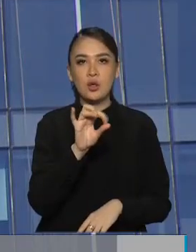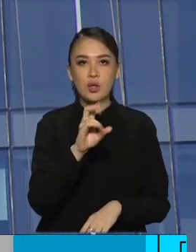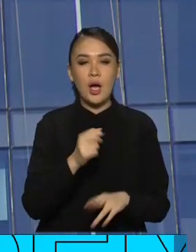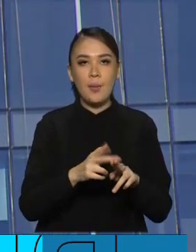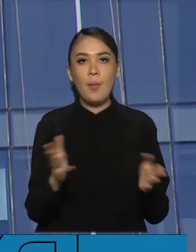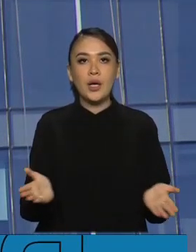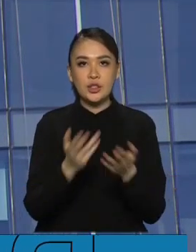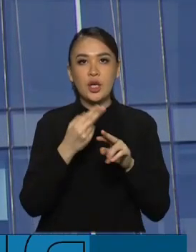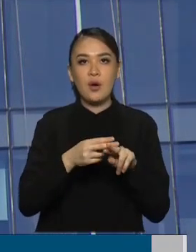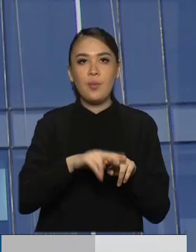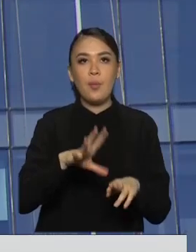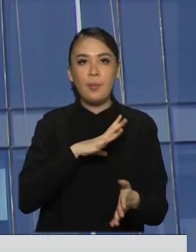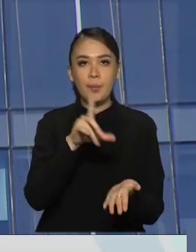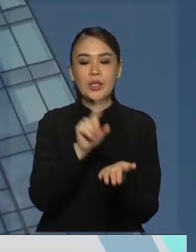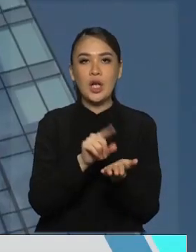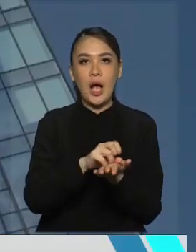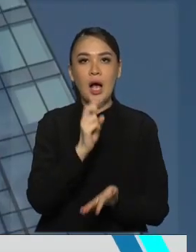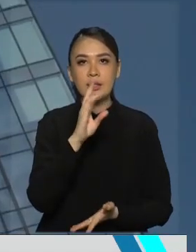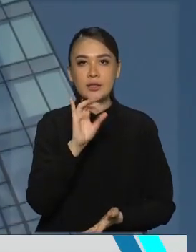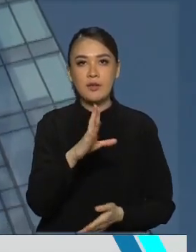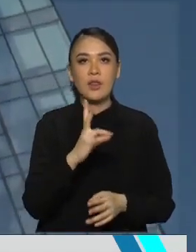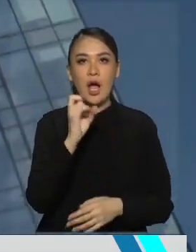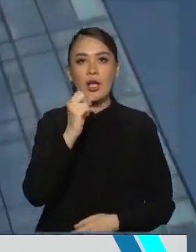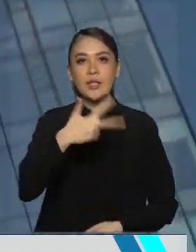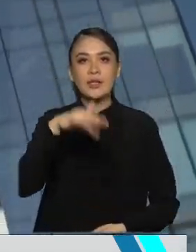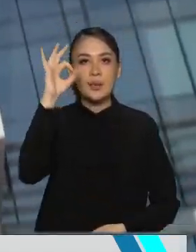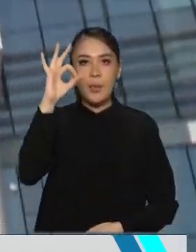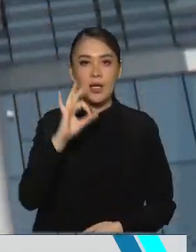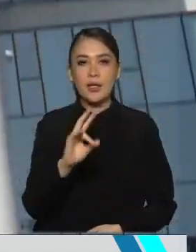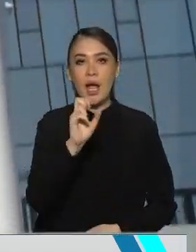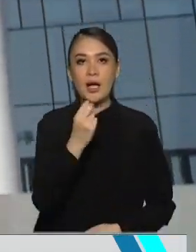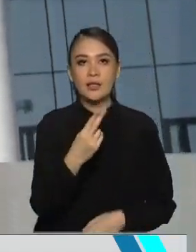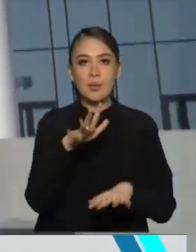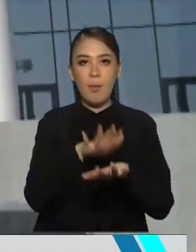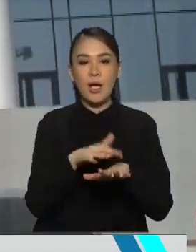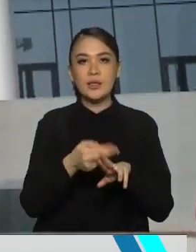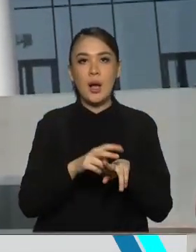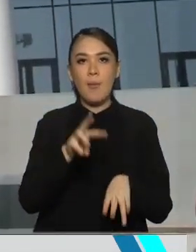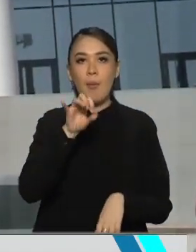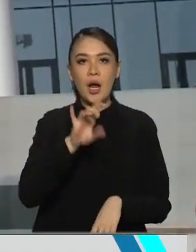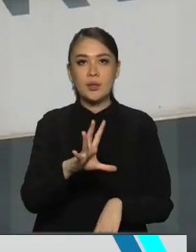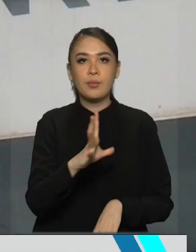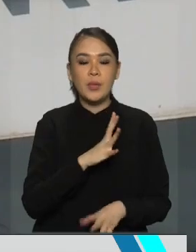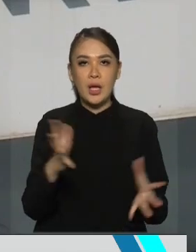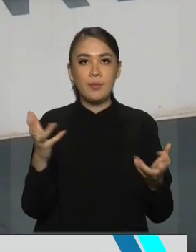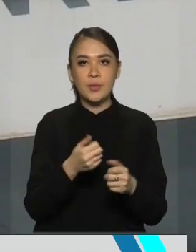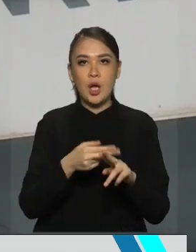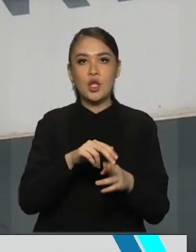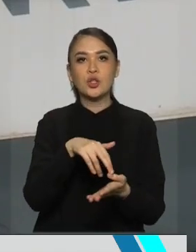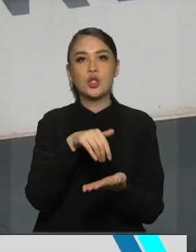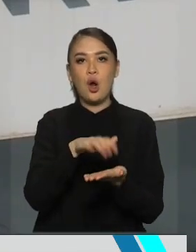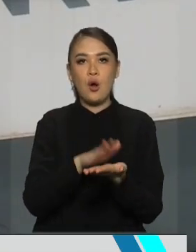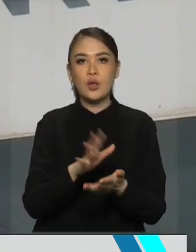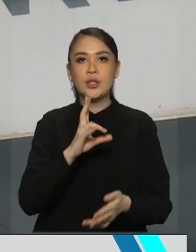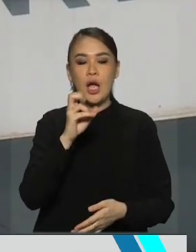поддержания валютной доли пенсионных активов на уровне 30% Нацбанк в марте приобрел на биржевых торгах валюты